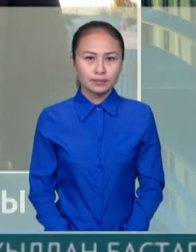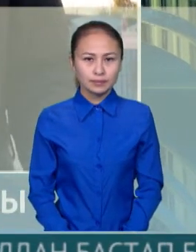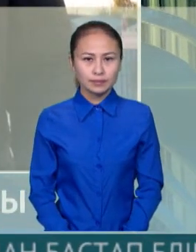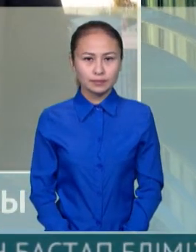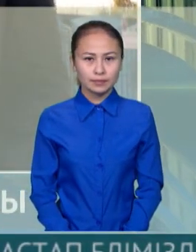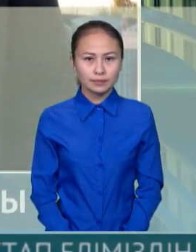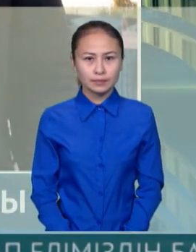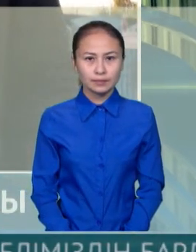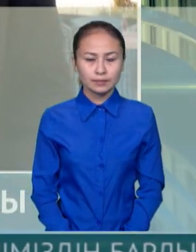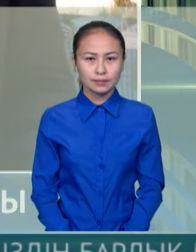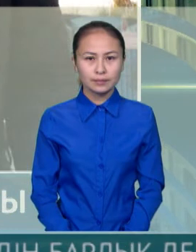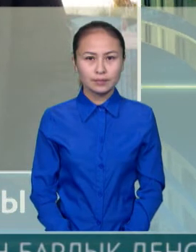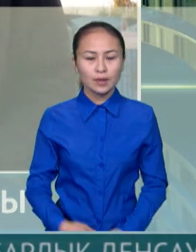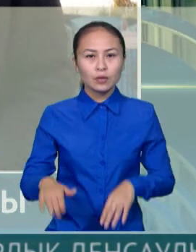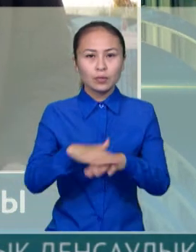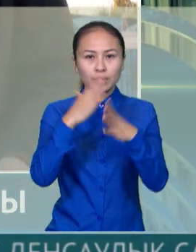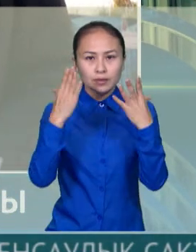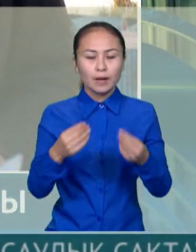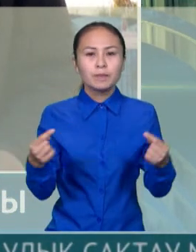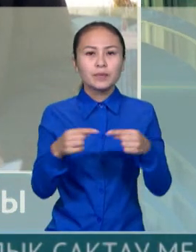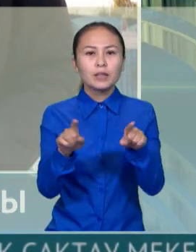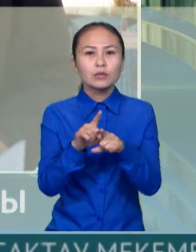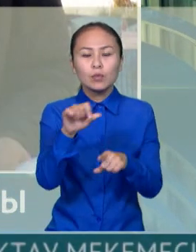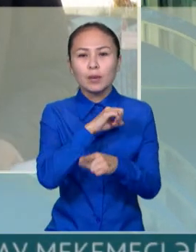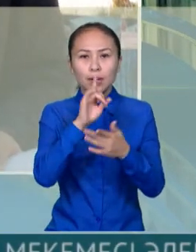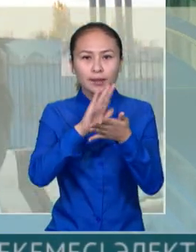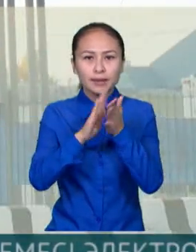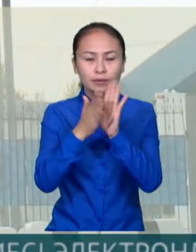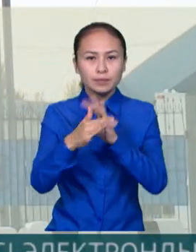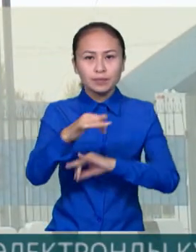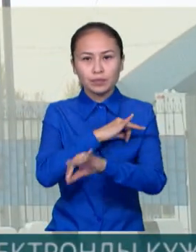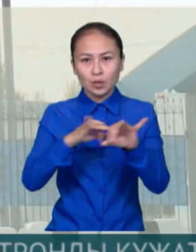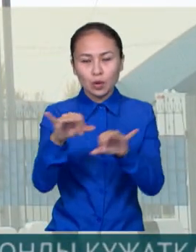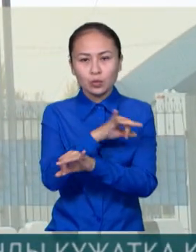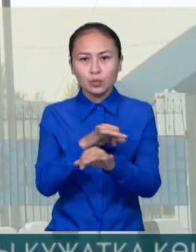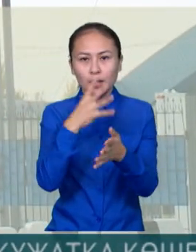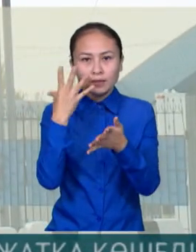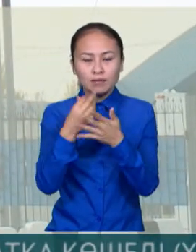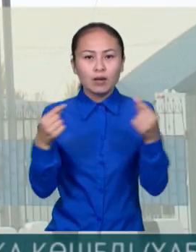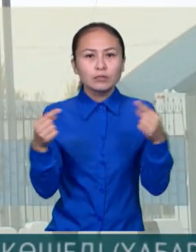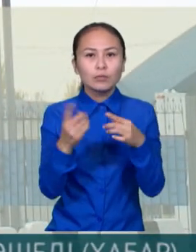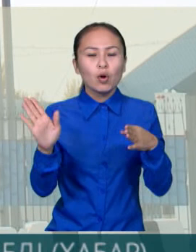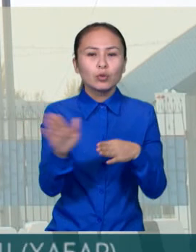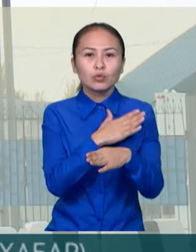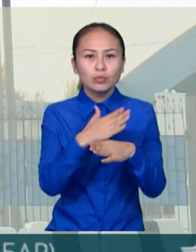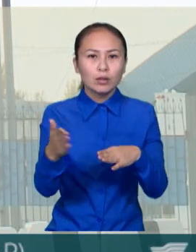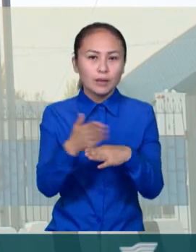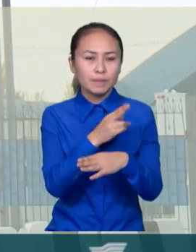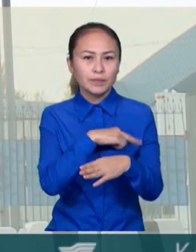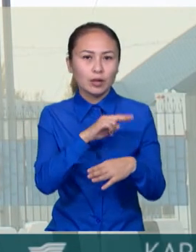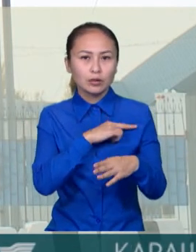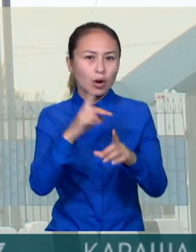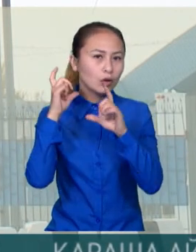Ұлан, қайырлы күн, сағыныш. Екі елдің үкімет жетекшілерінің келісіміне сәйкес қол жүктерімен өтетін жеке тұлғалар, жолаушылар